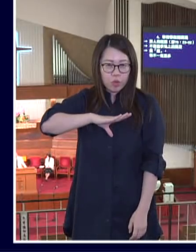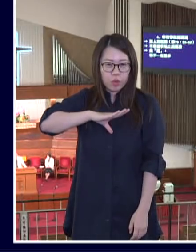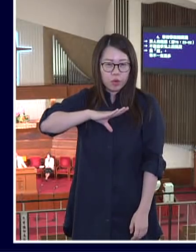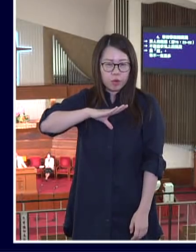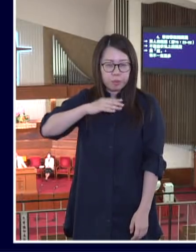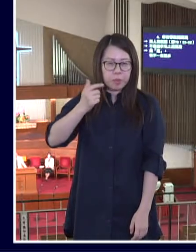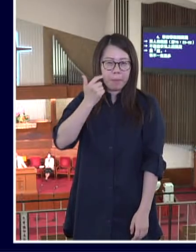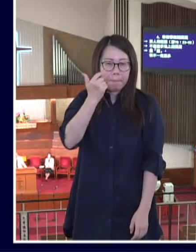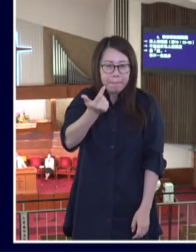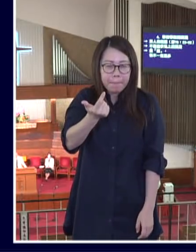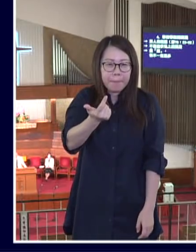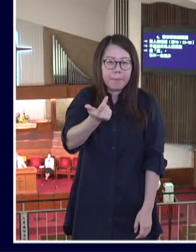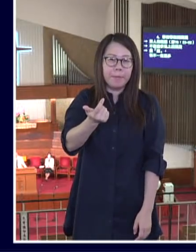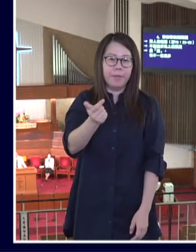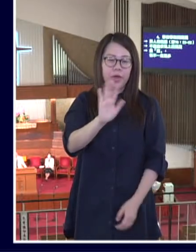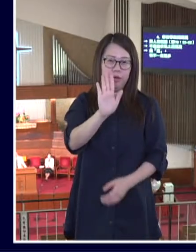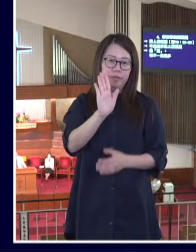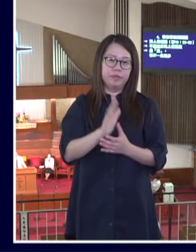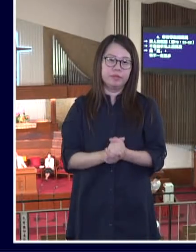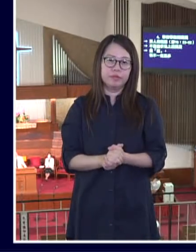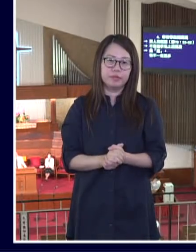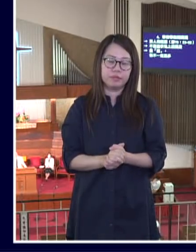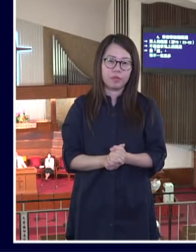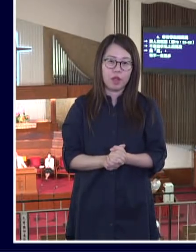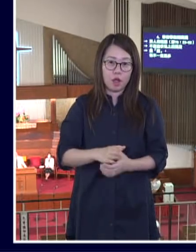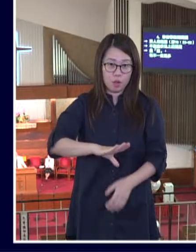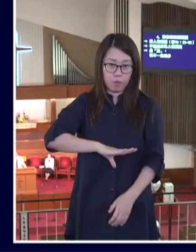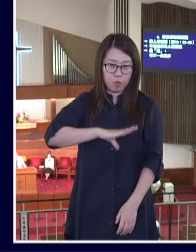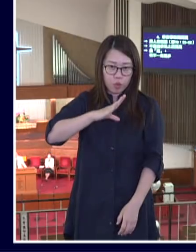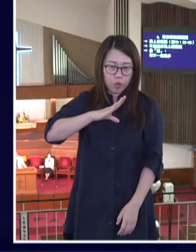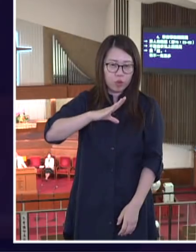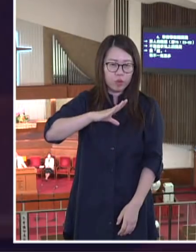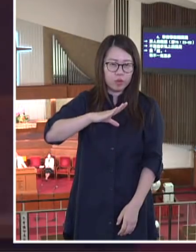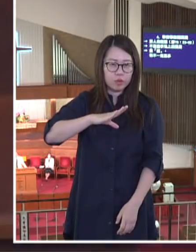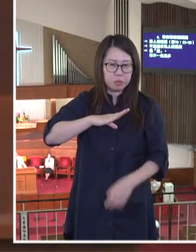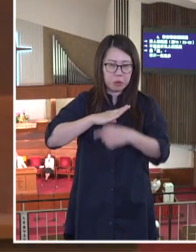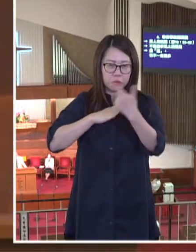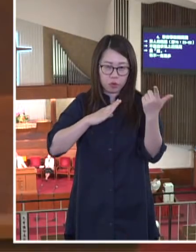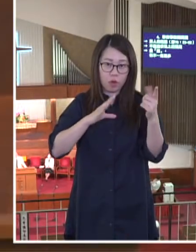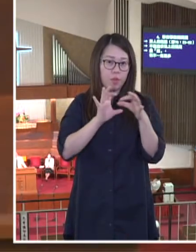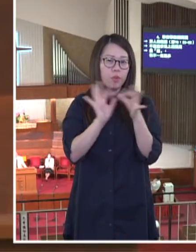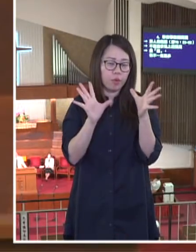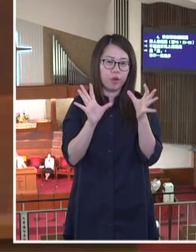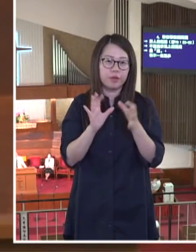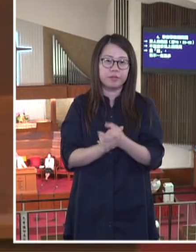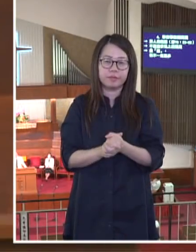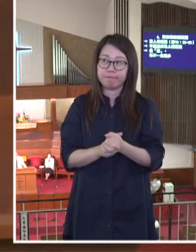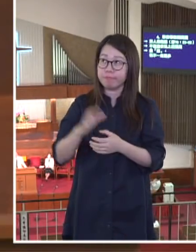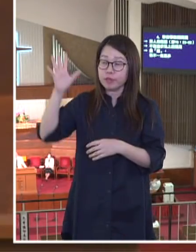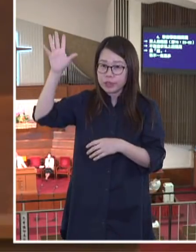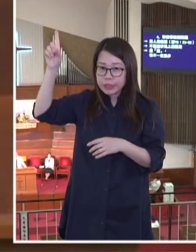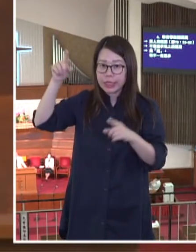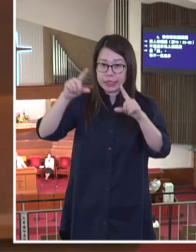千万不要想着满一定好像等于多。就算我想在神的应许里面给以色列人去进入迦南